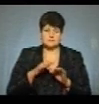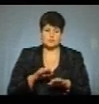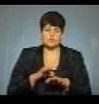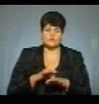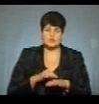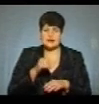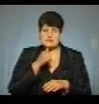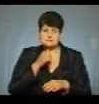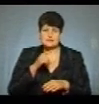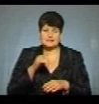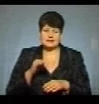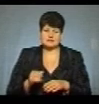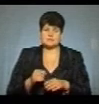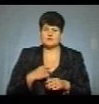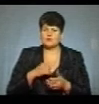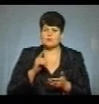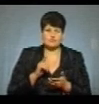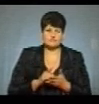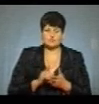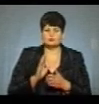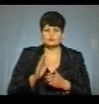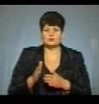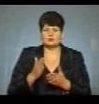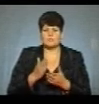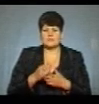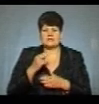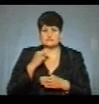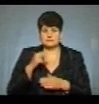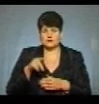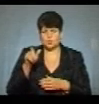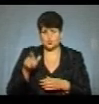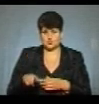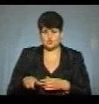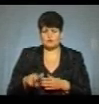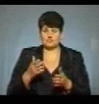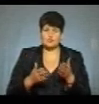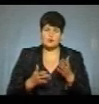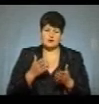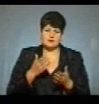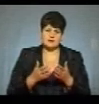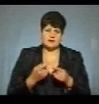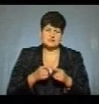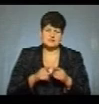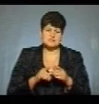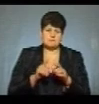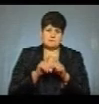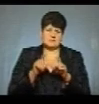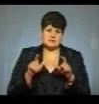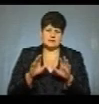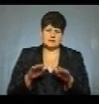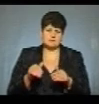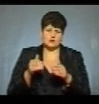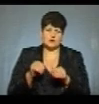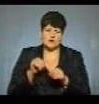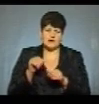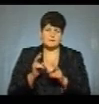проводиться експертиза. Ми обов'язково будемо мати винну особу, але інколи ці підстанції передаються на